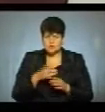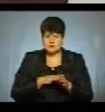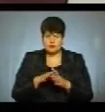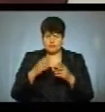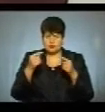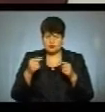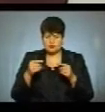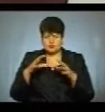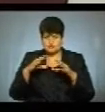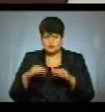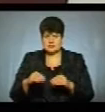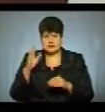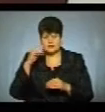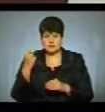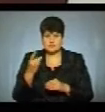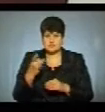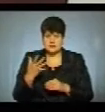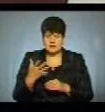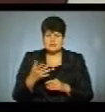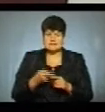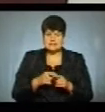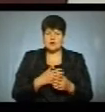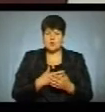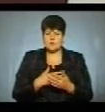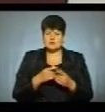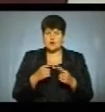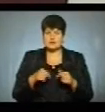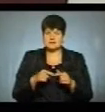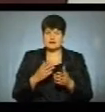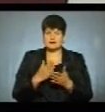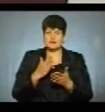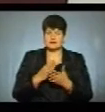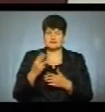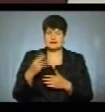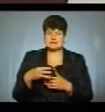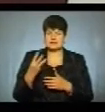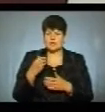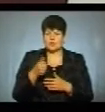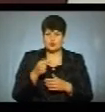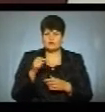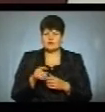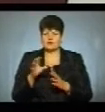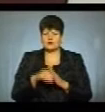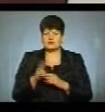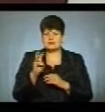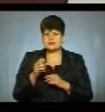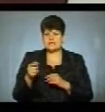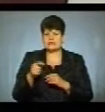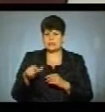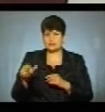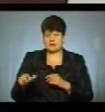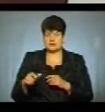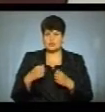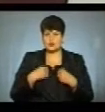вперше. Клуб зимового плавання «Нептун» – це громадська організація, яка діє 33 роки. До неї входять 300 тернополян, які